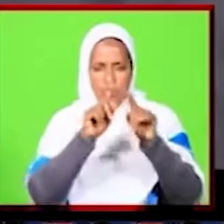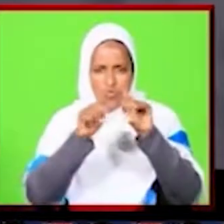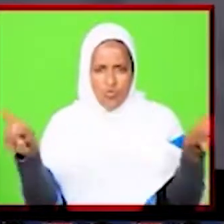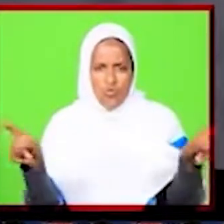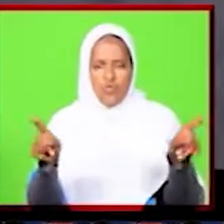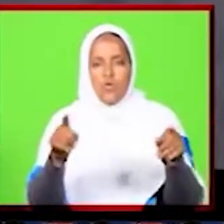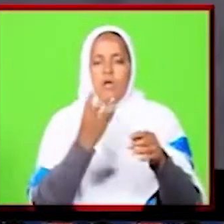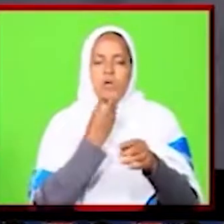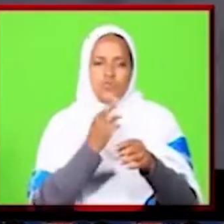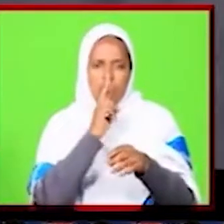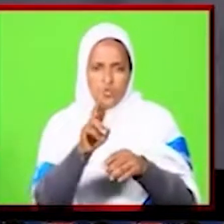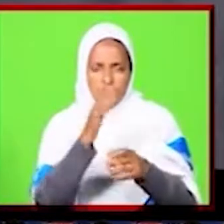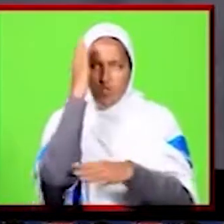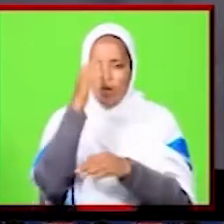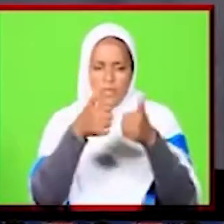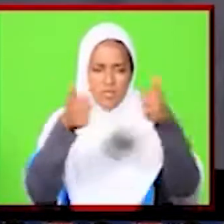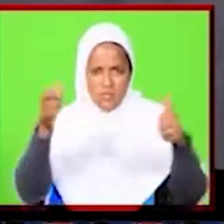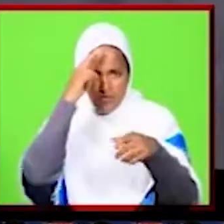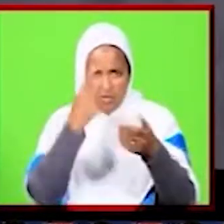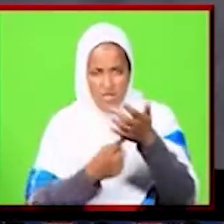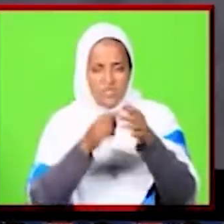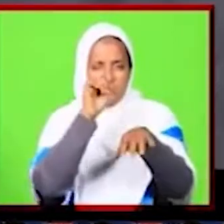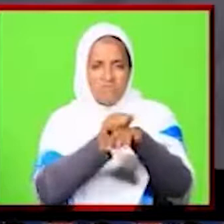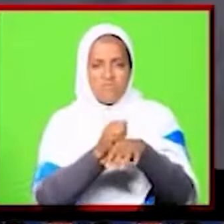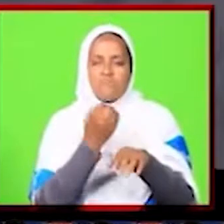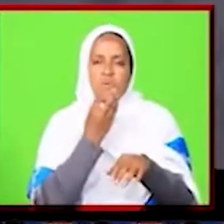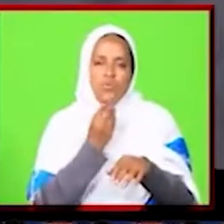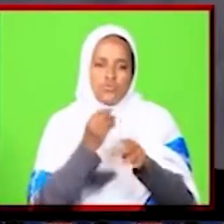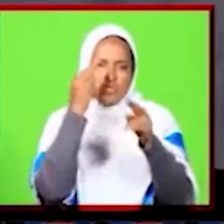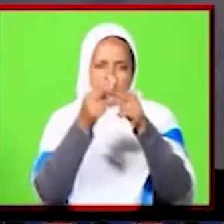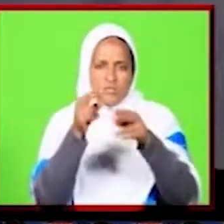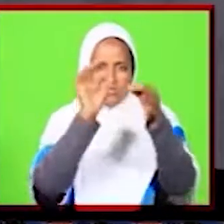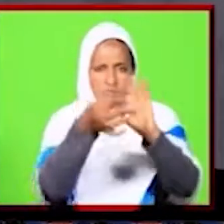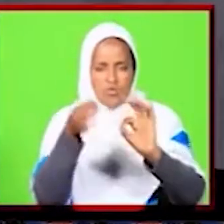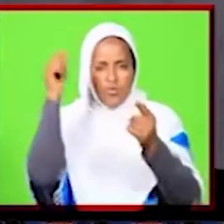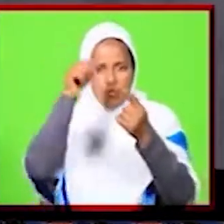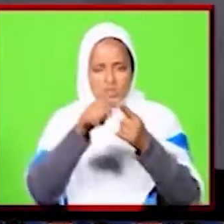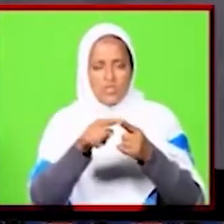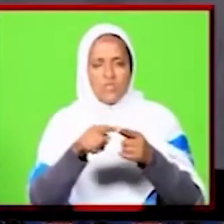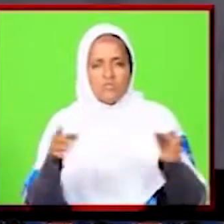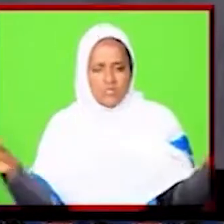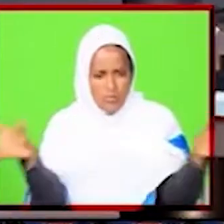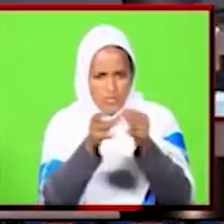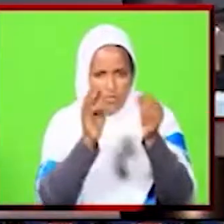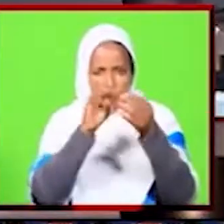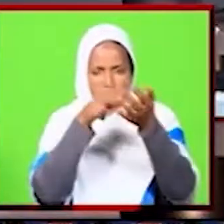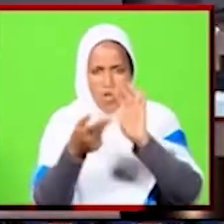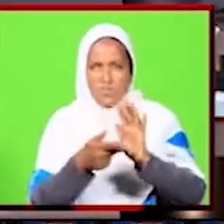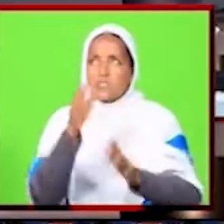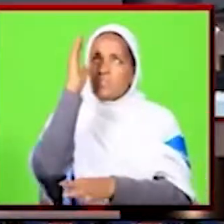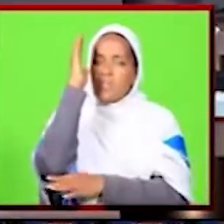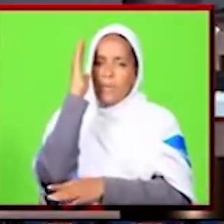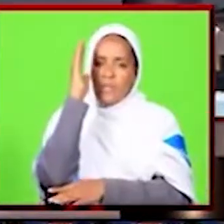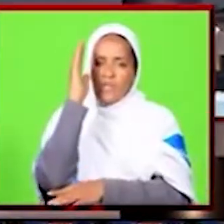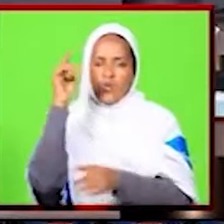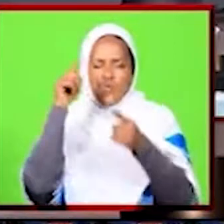ስለዚህ በድን የተባለው አይሁድ ናቸው፣ እግዚአብሔር ስለተለያቸው፣ እነሱ ከእግዚአብሔር ስለተለዩ ወደ በድን ወደ አይሁድ ንስሮች ይሰበሰባሉ ማለት